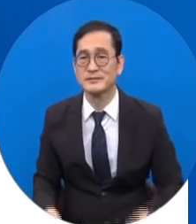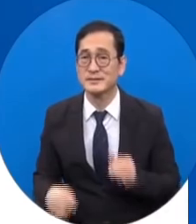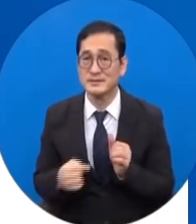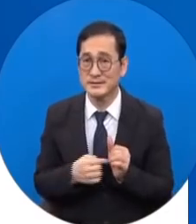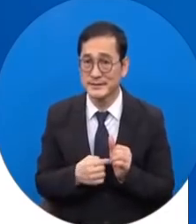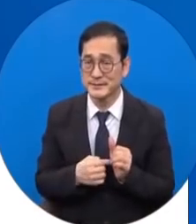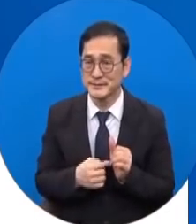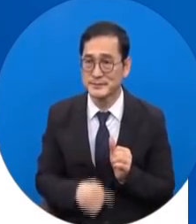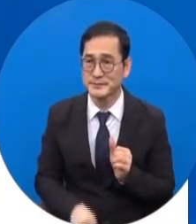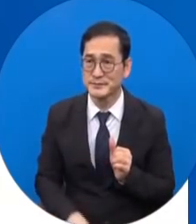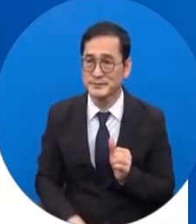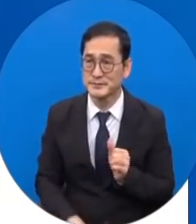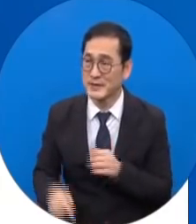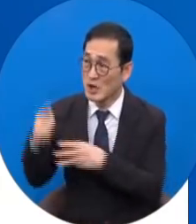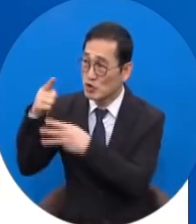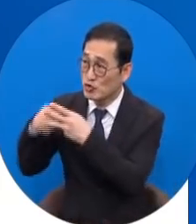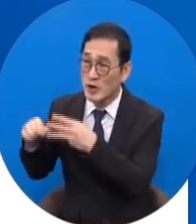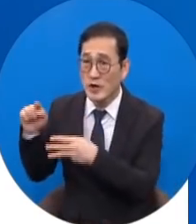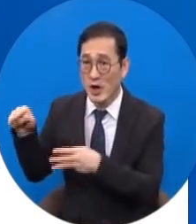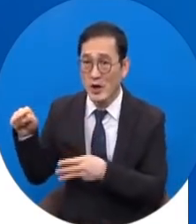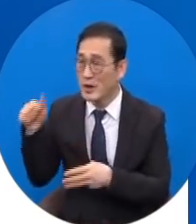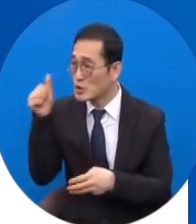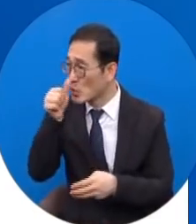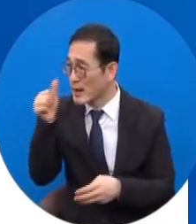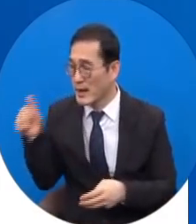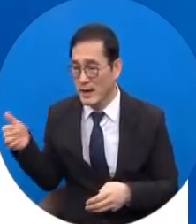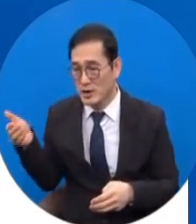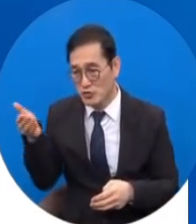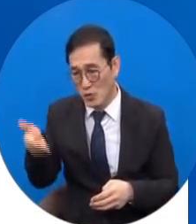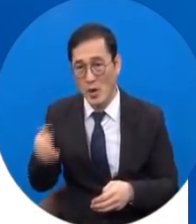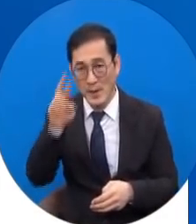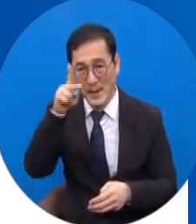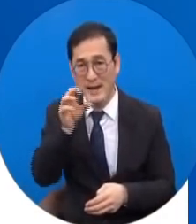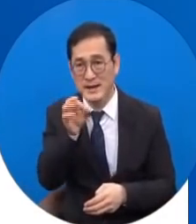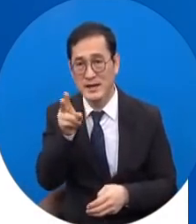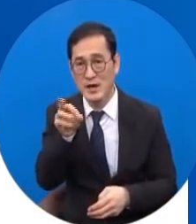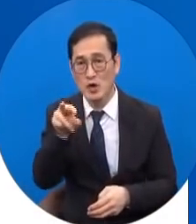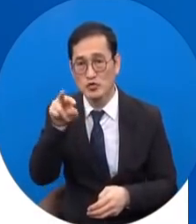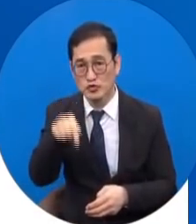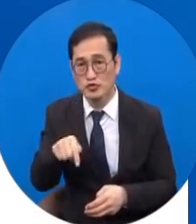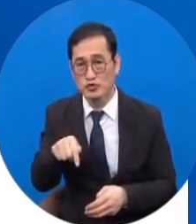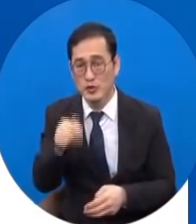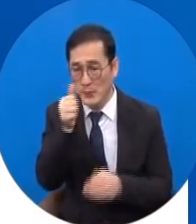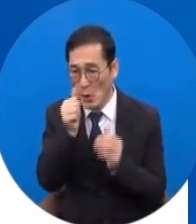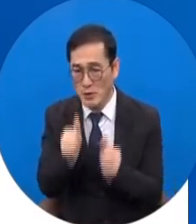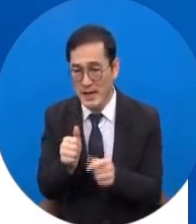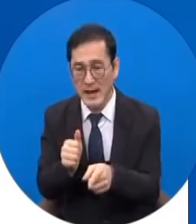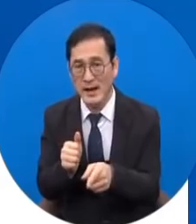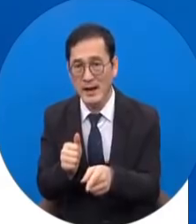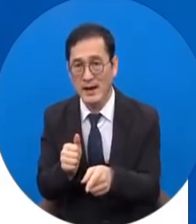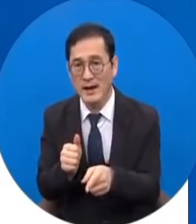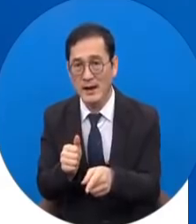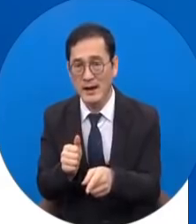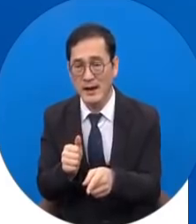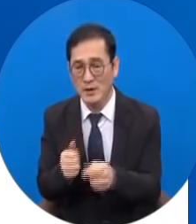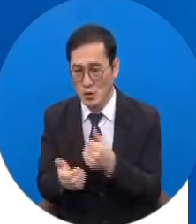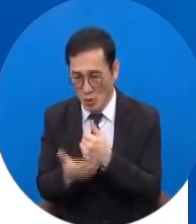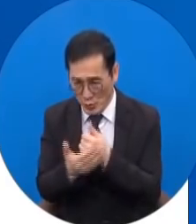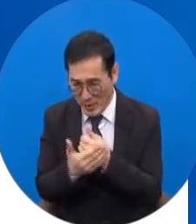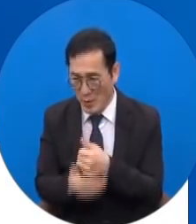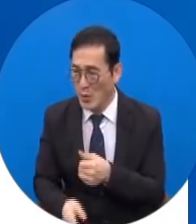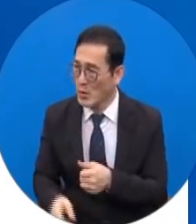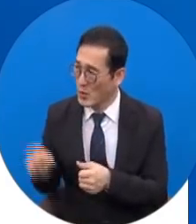간의 당시의 소개를 해 줬고 박용수 변호사를 통해서 어떤 얘기가 오갔는지 모르지만